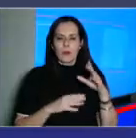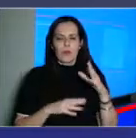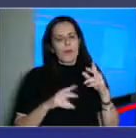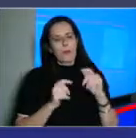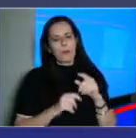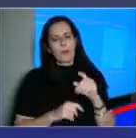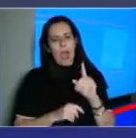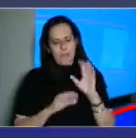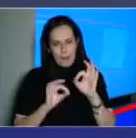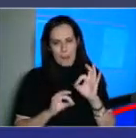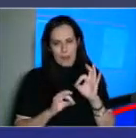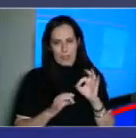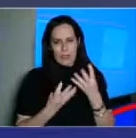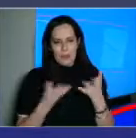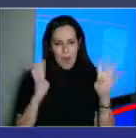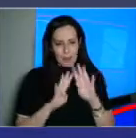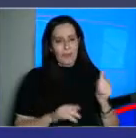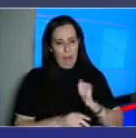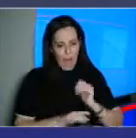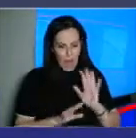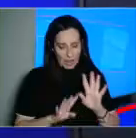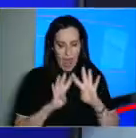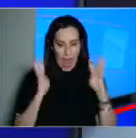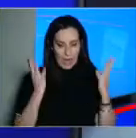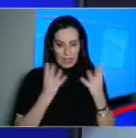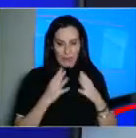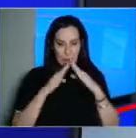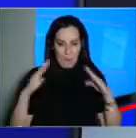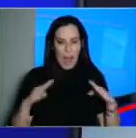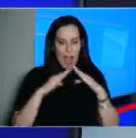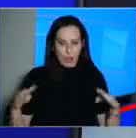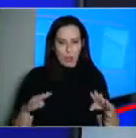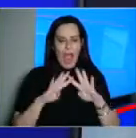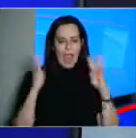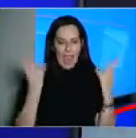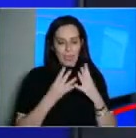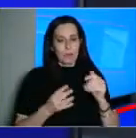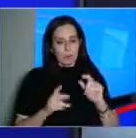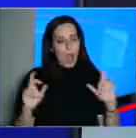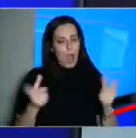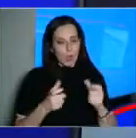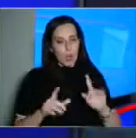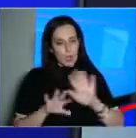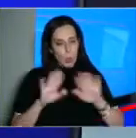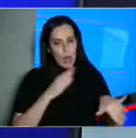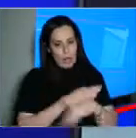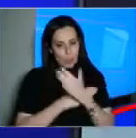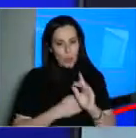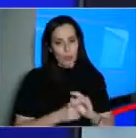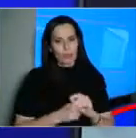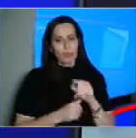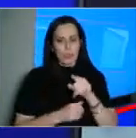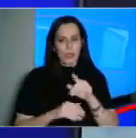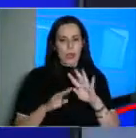אבל זה בעצם גדר וחיילים מסביב. הגדר זה במחנות, הגדר זה במחנות. עוצר ואסור לצאת בשעות מסוימות.